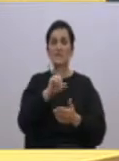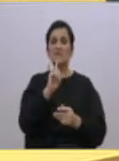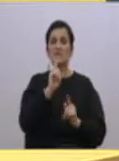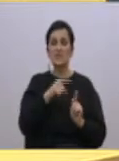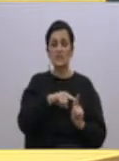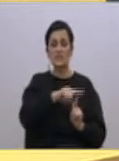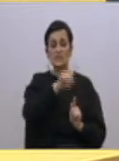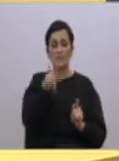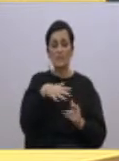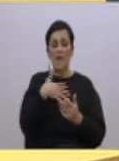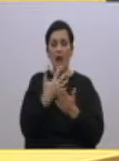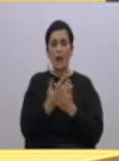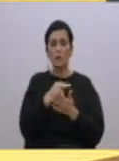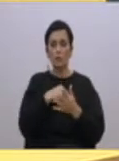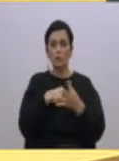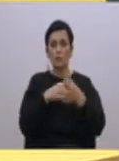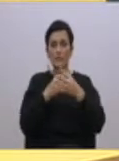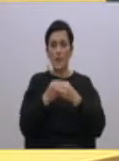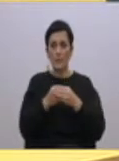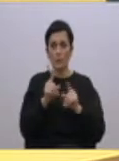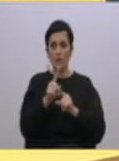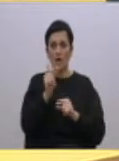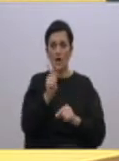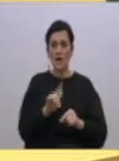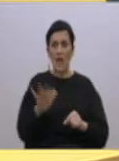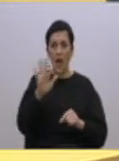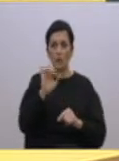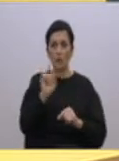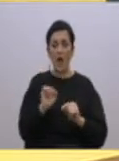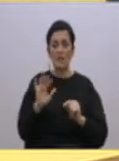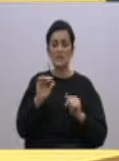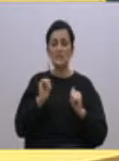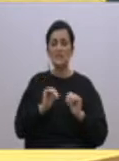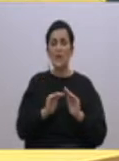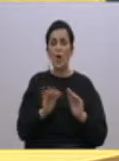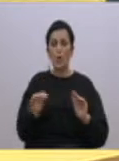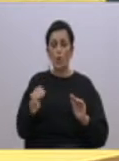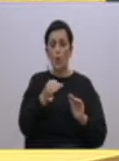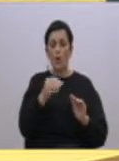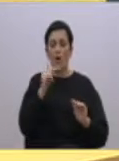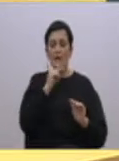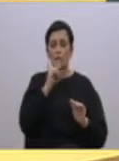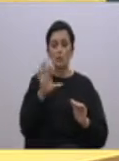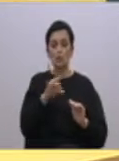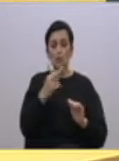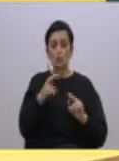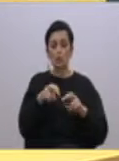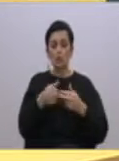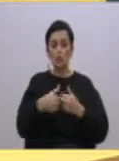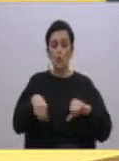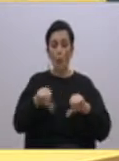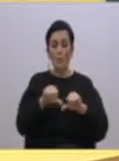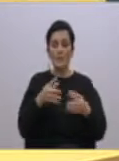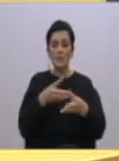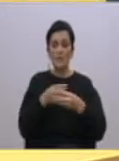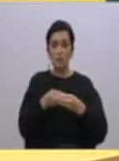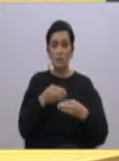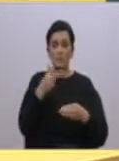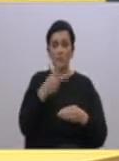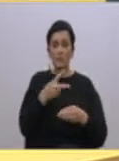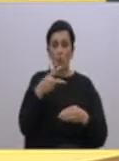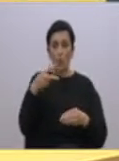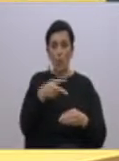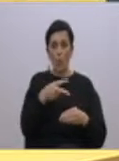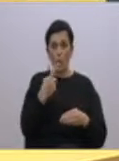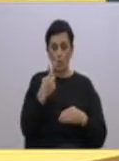განმავლობაში აქტიურად თანამშრომლობდით ასევე გაეროს აზიისა და წყნარი ოკეანის ეკონომიკურ და სოციალურ კომისიასთან, როგორც მოგეხსენებათ